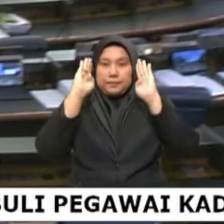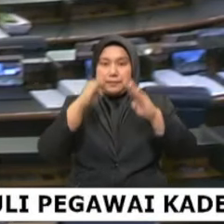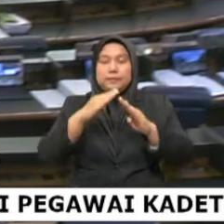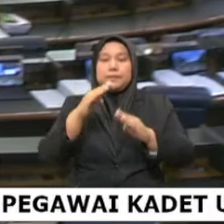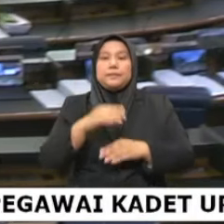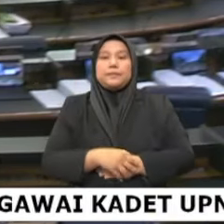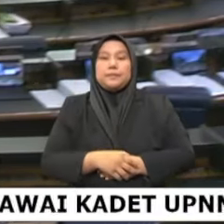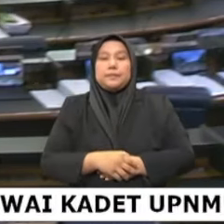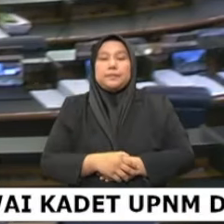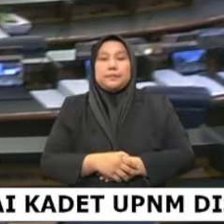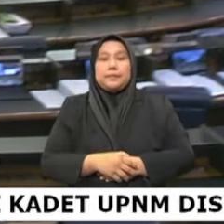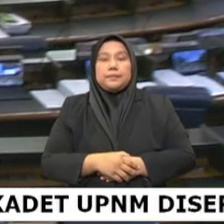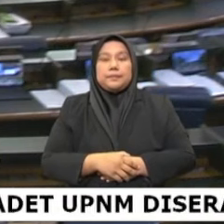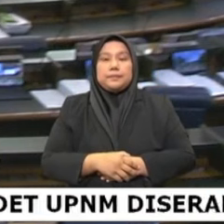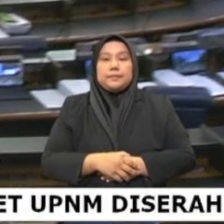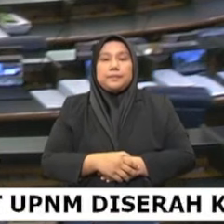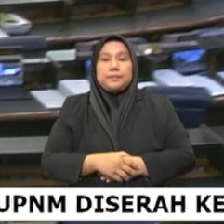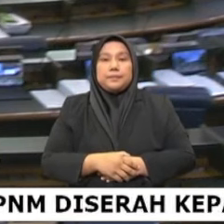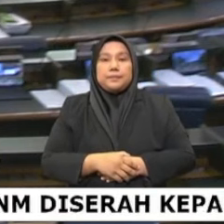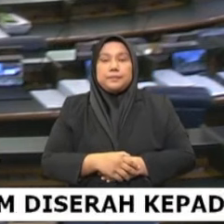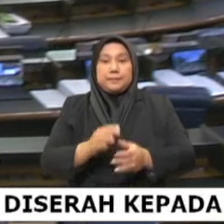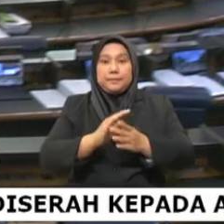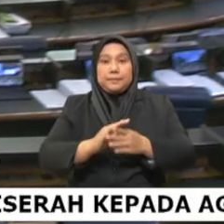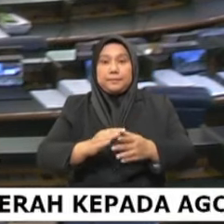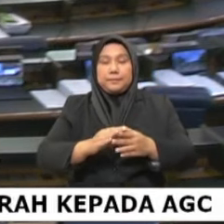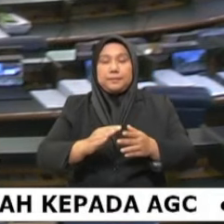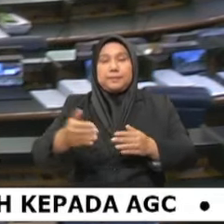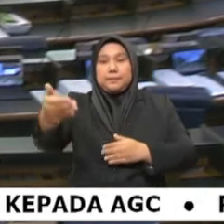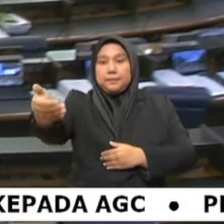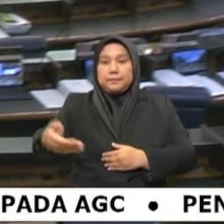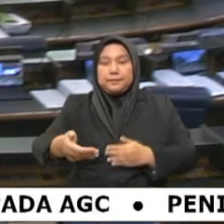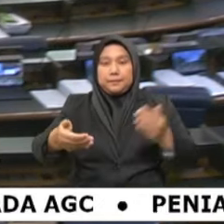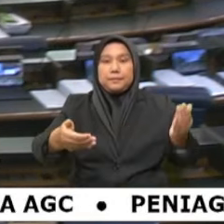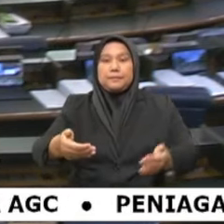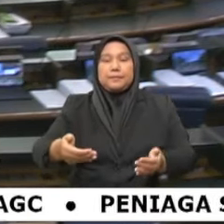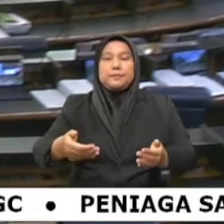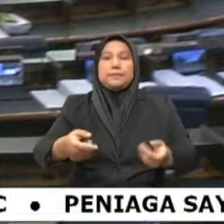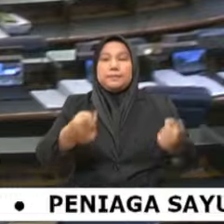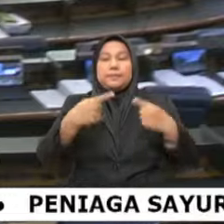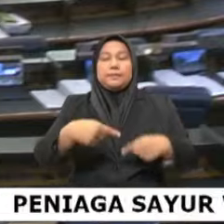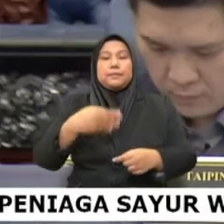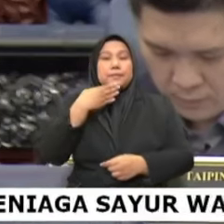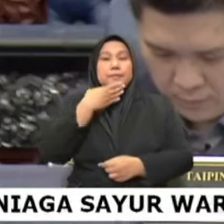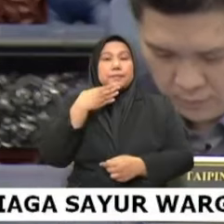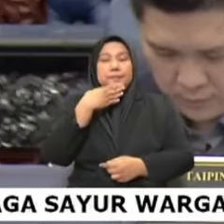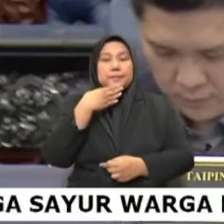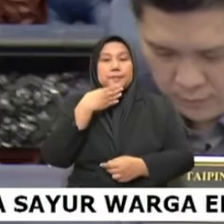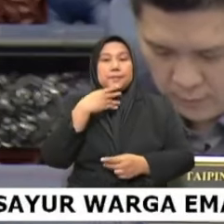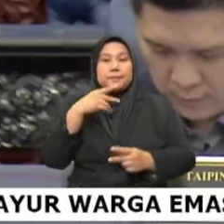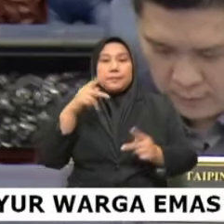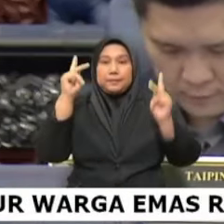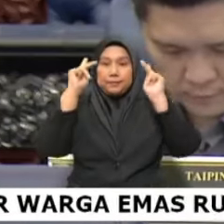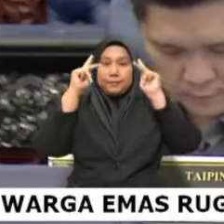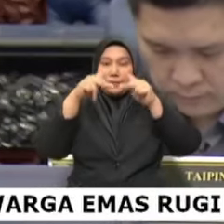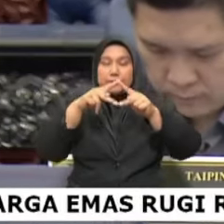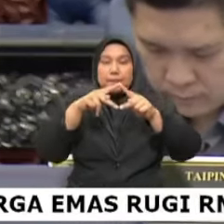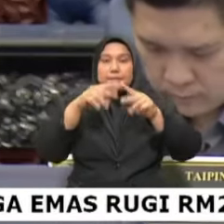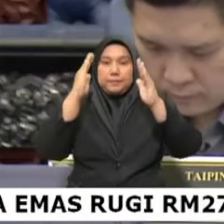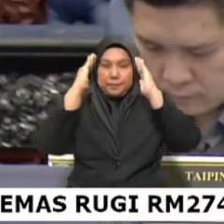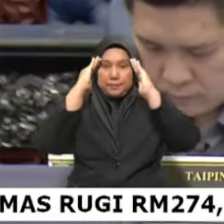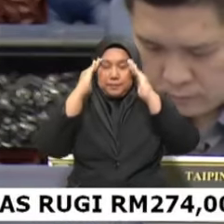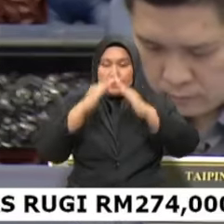lagi saya ingin mengalu-alukan kehadiran belia-belia daripada Pekan Pahang ke Dewan Rakyat.